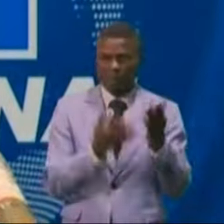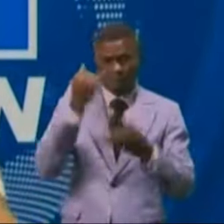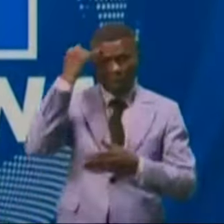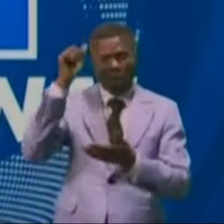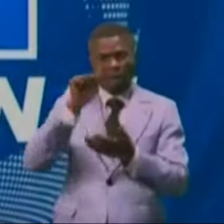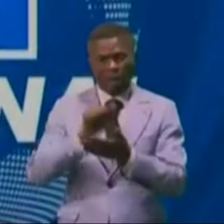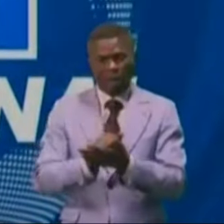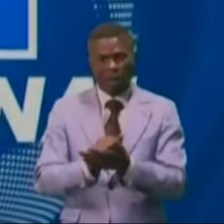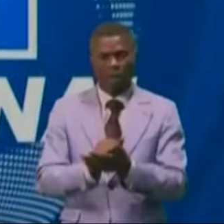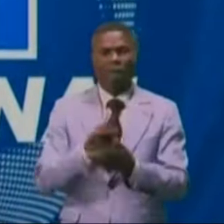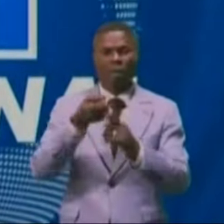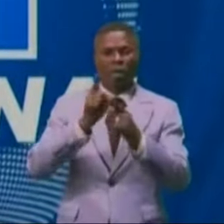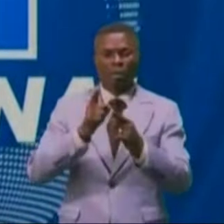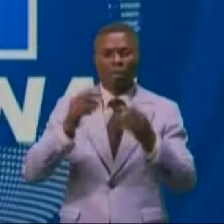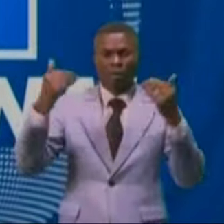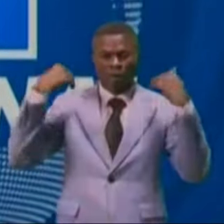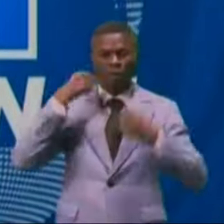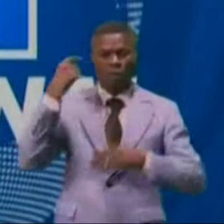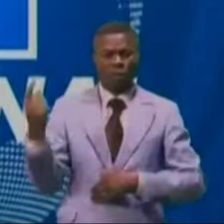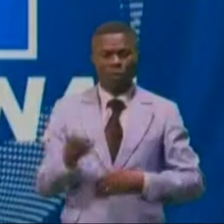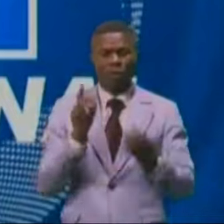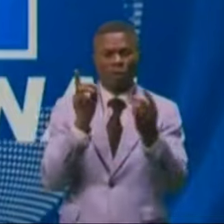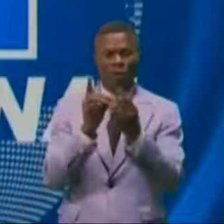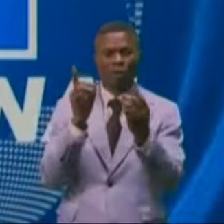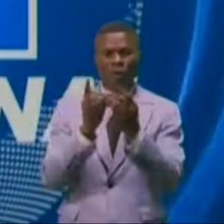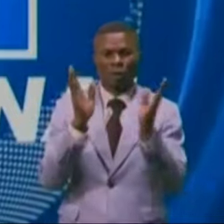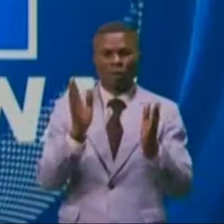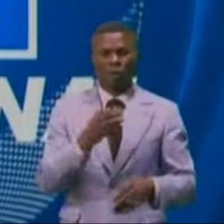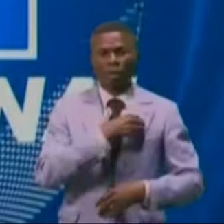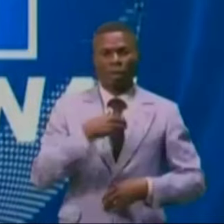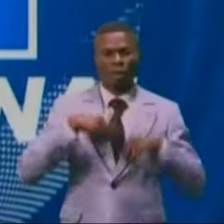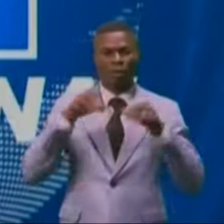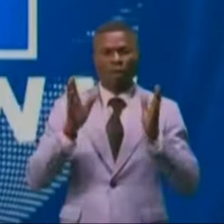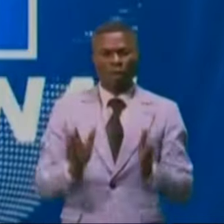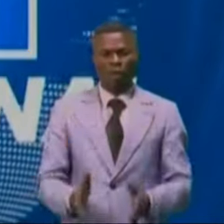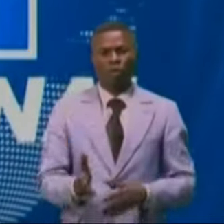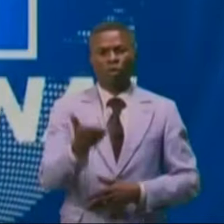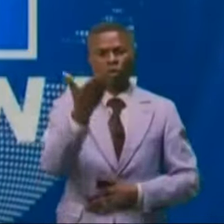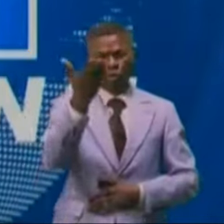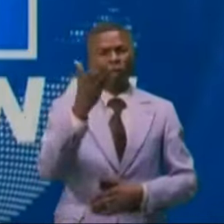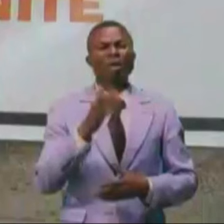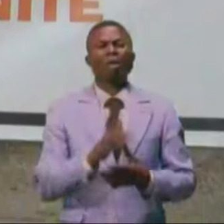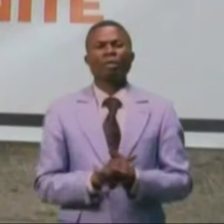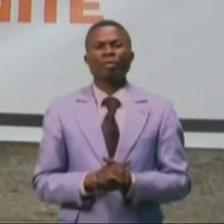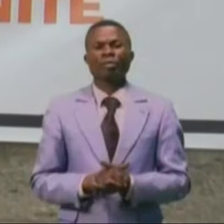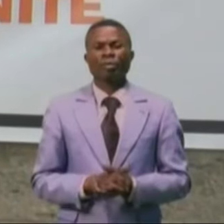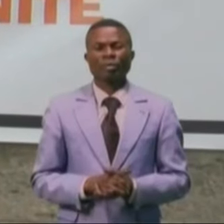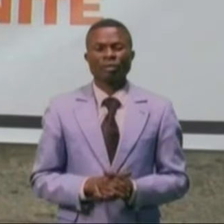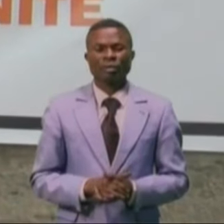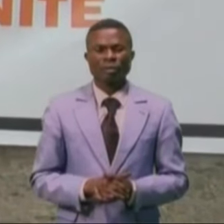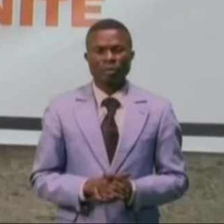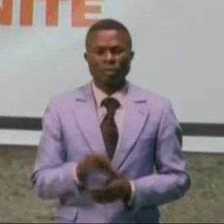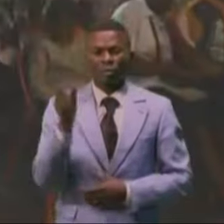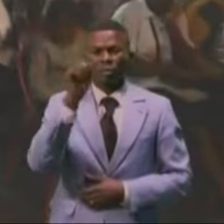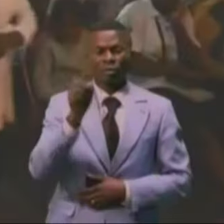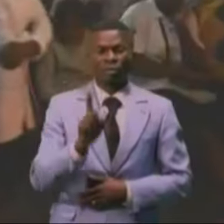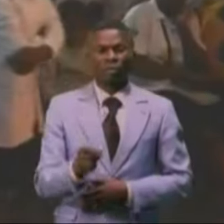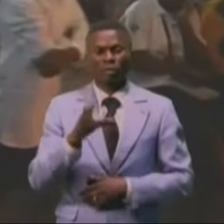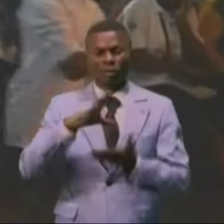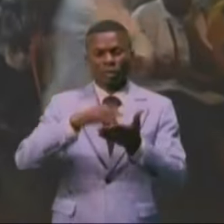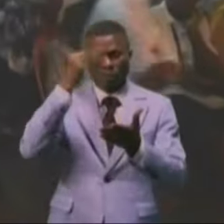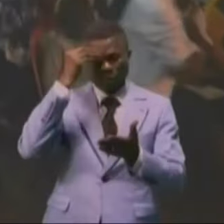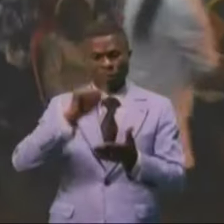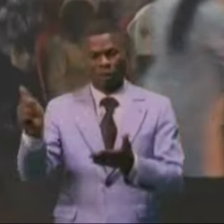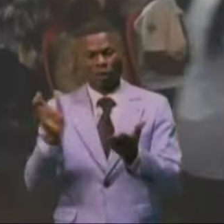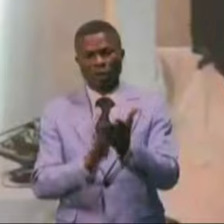porte la marque du cadre permanent de concertation de la femme congolaise. Betty Amanikunda. Une trentaine d'élèves de quelques écoles